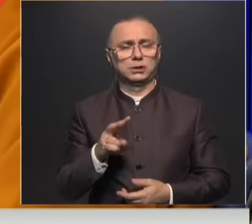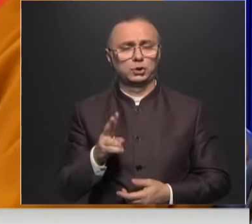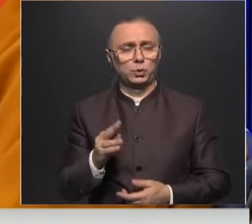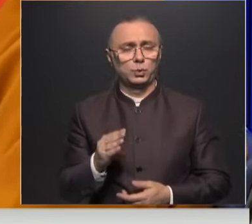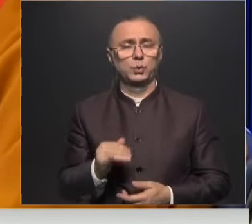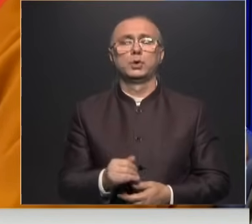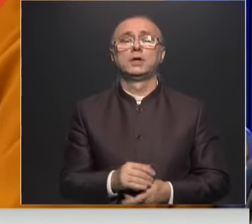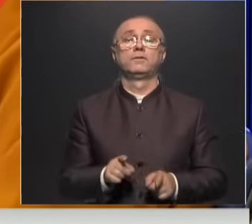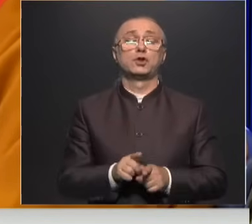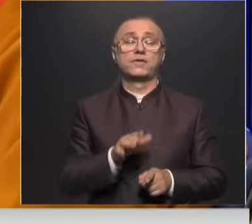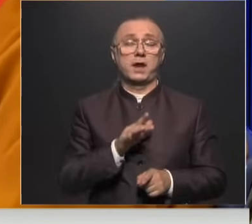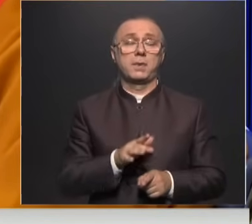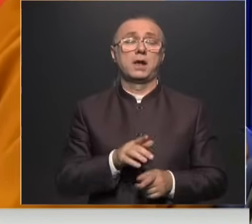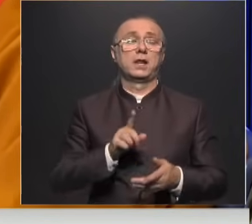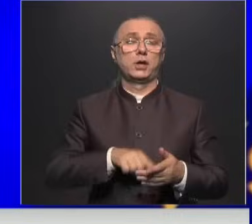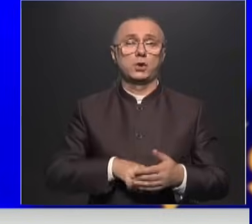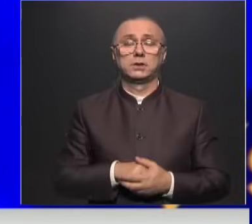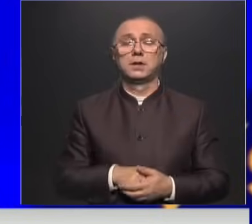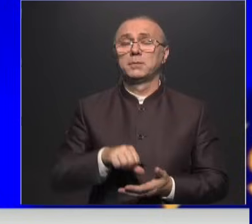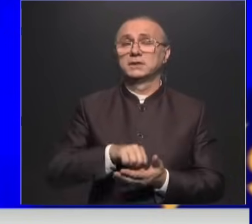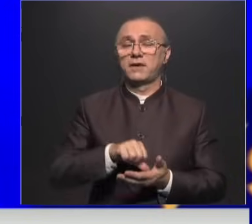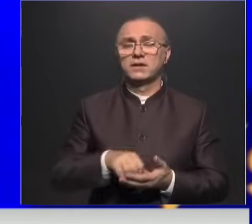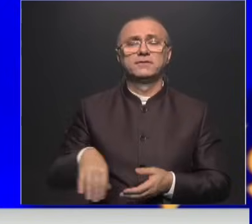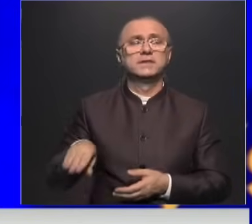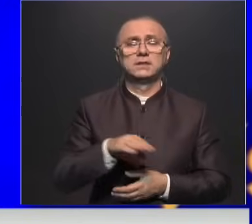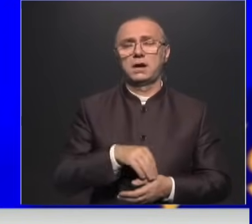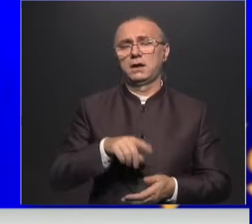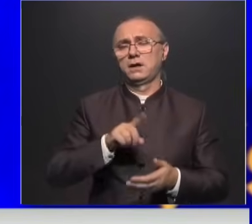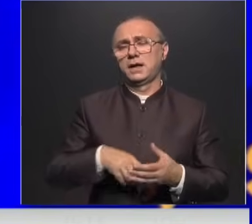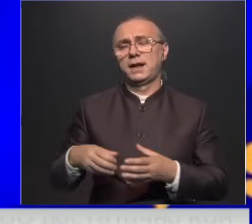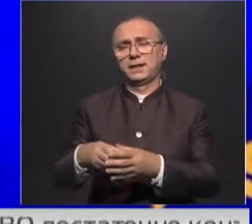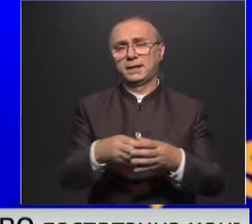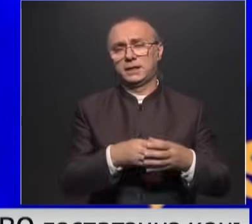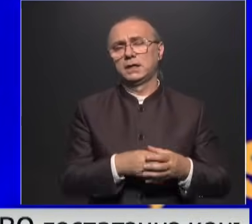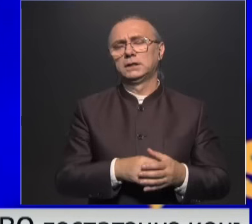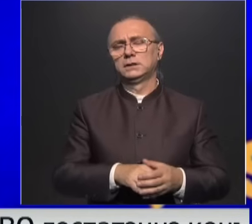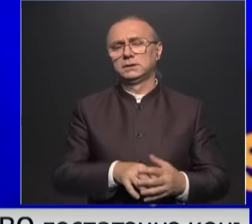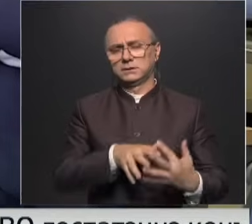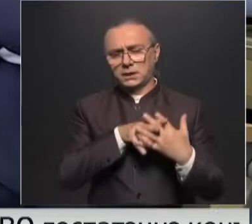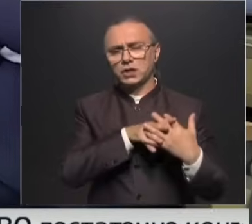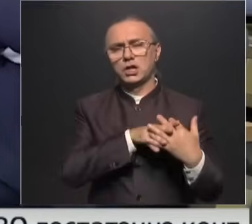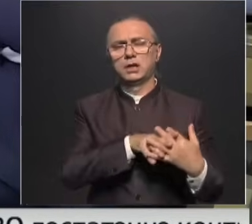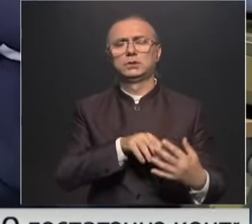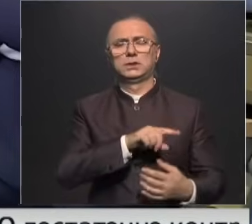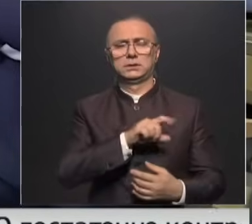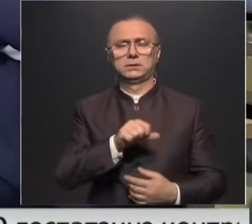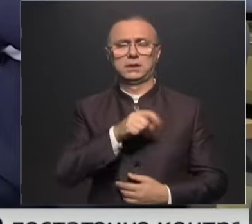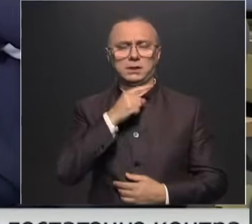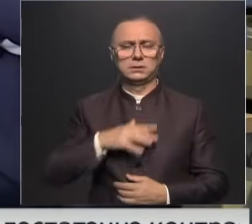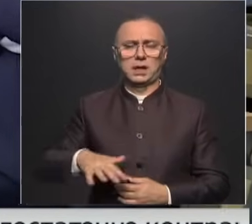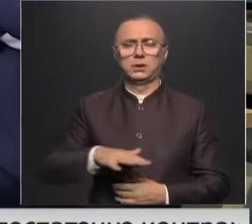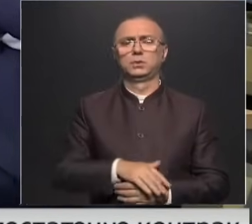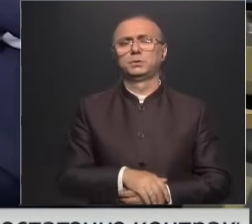религиозного. Представители всех религий сражаются за страну, за интересы страны, за интересы единого народа.